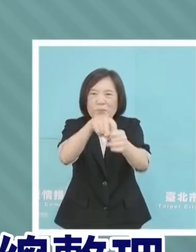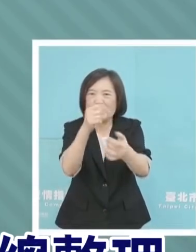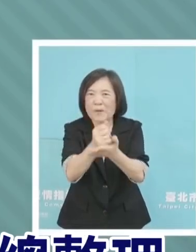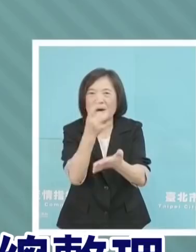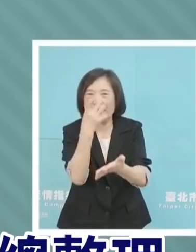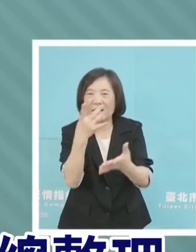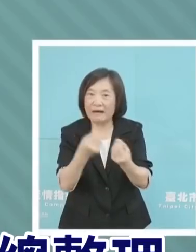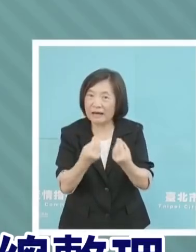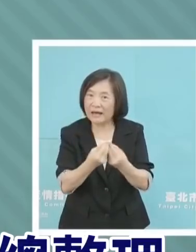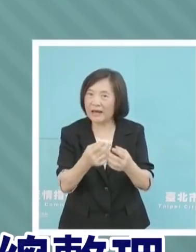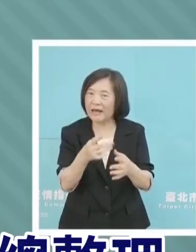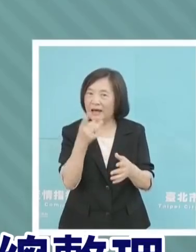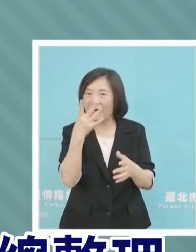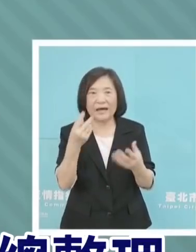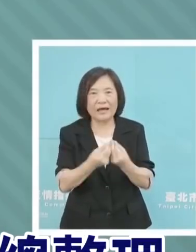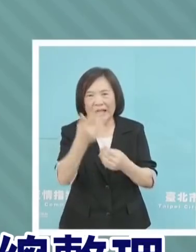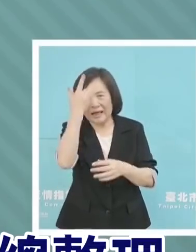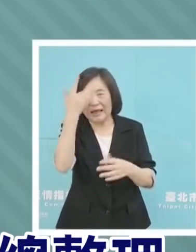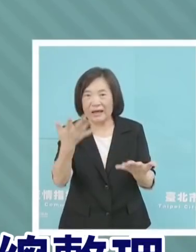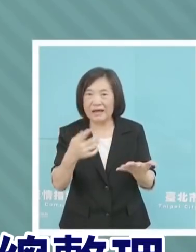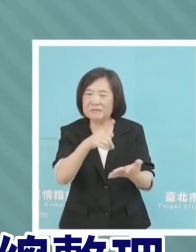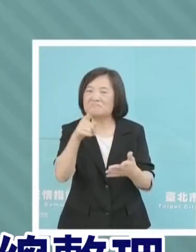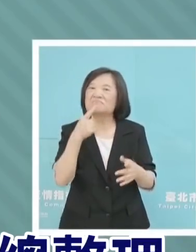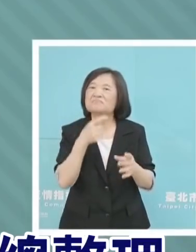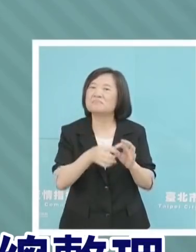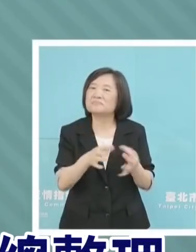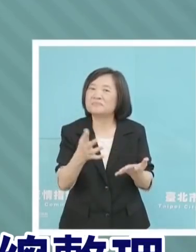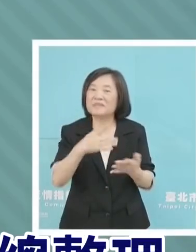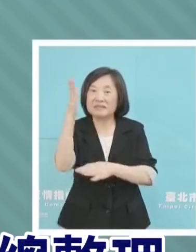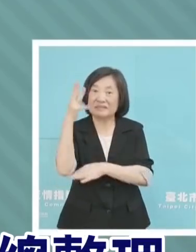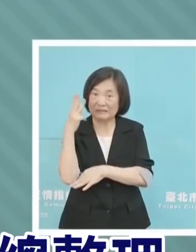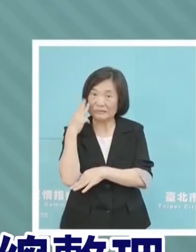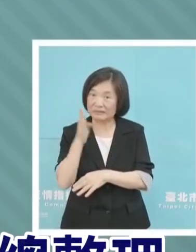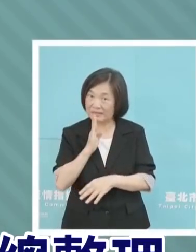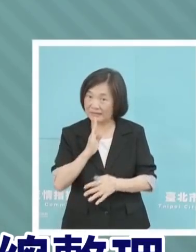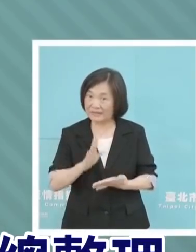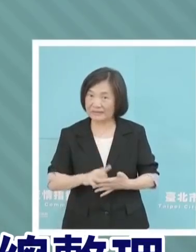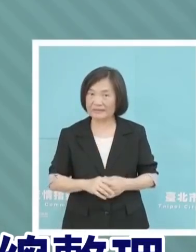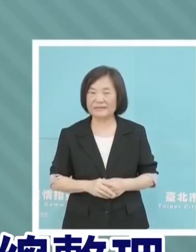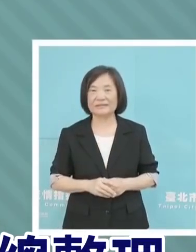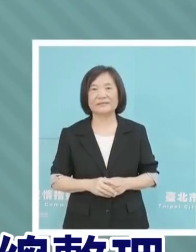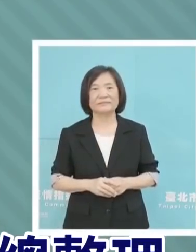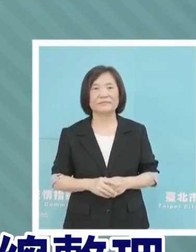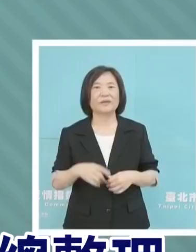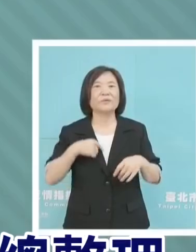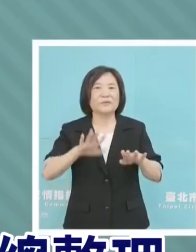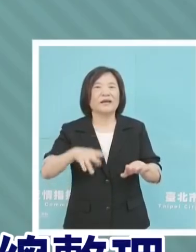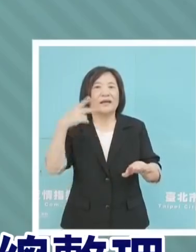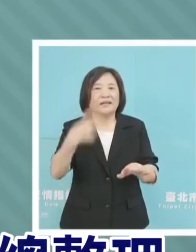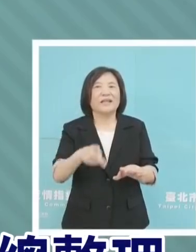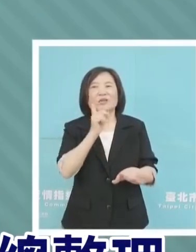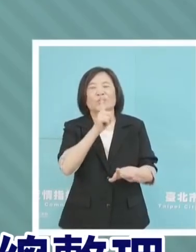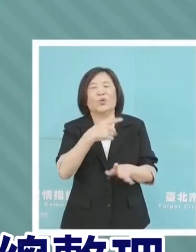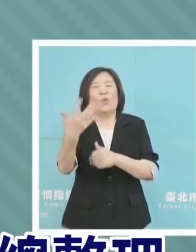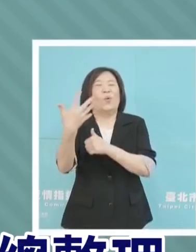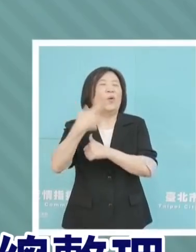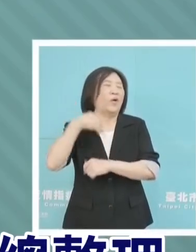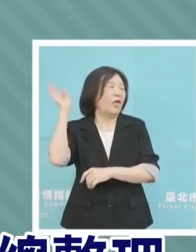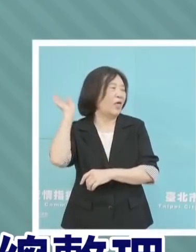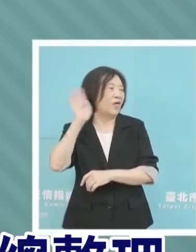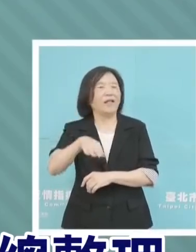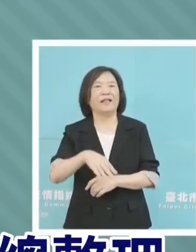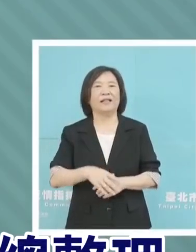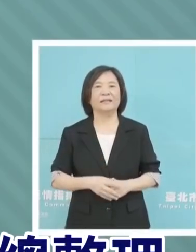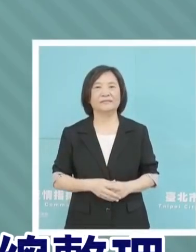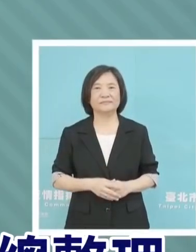素是否占了很大的原因？ 这些东西我都不想再听，你知道也不想再去猜测